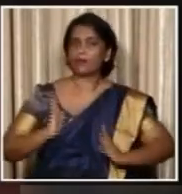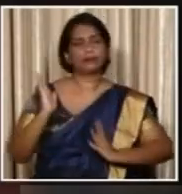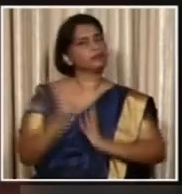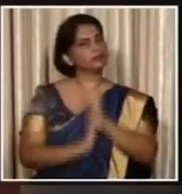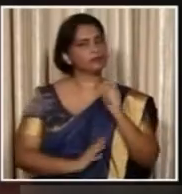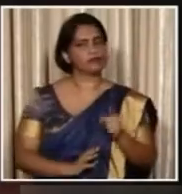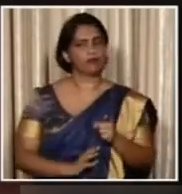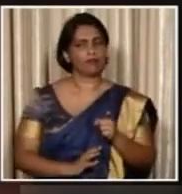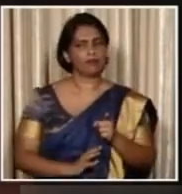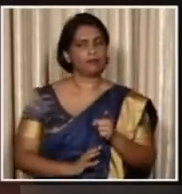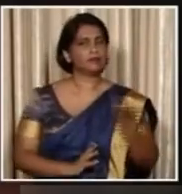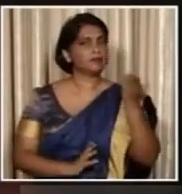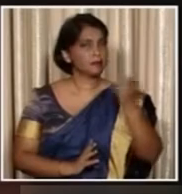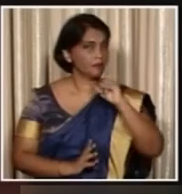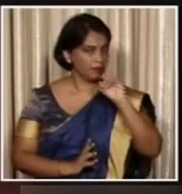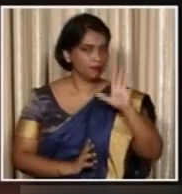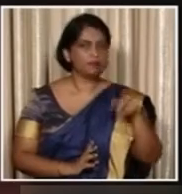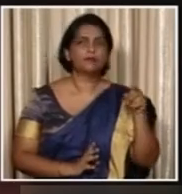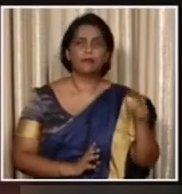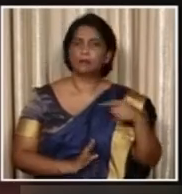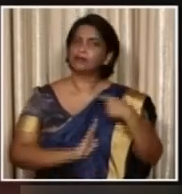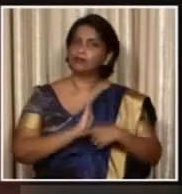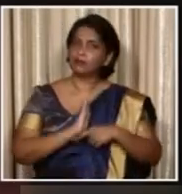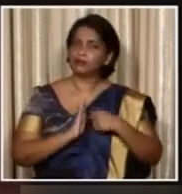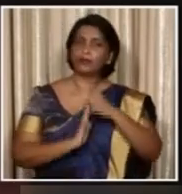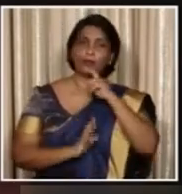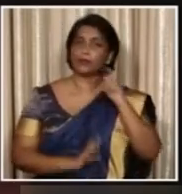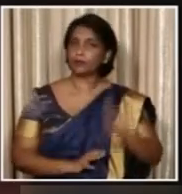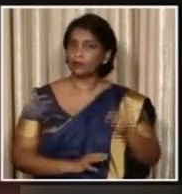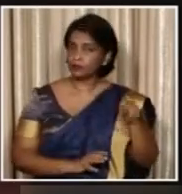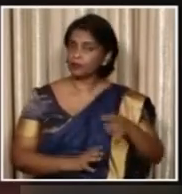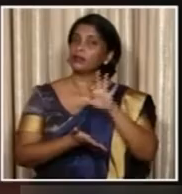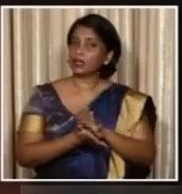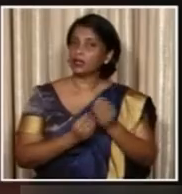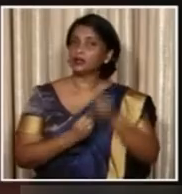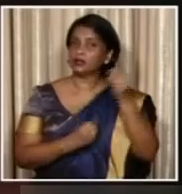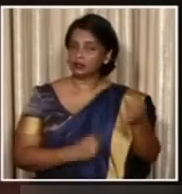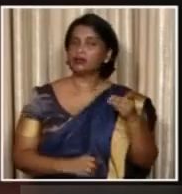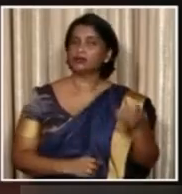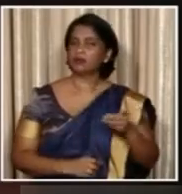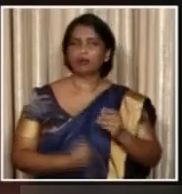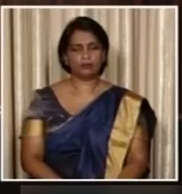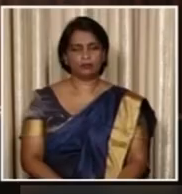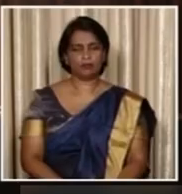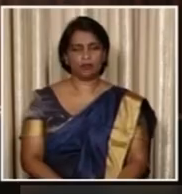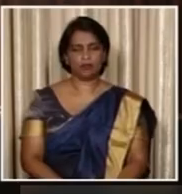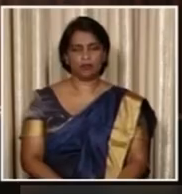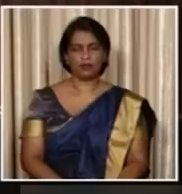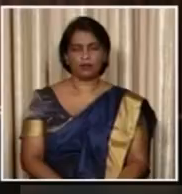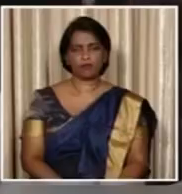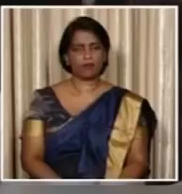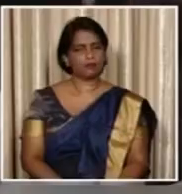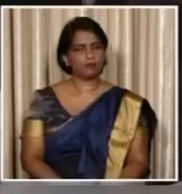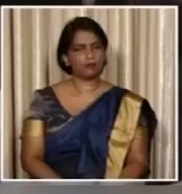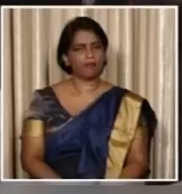අයිතිවාසිකම් ඉල්ලීමක් කරහා මේ රටේ ශ්‍රේෂ්ඨාධිකරණයේ තීන්දුව දෙනකොට ඒක අනුගමනය කරන්නට ඕන.